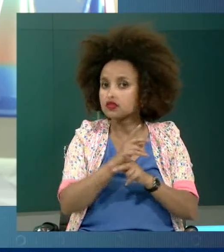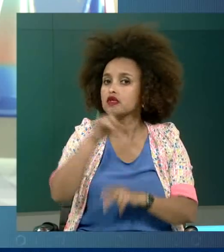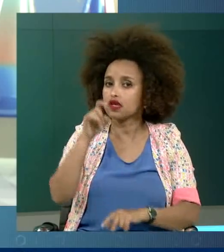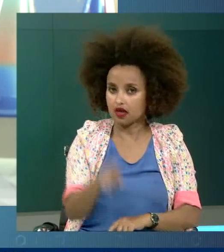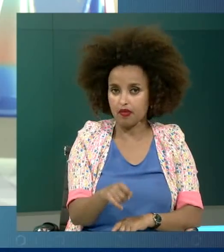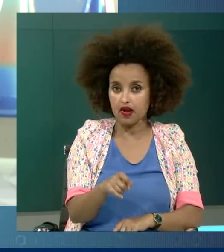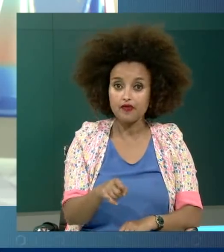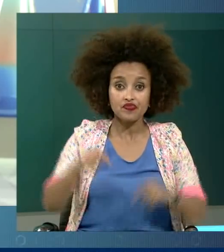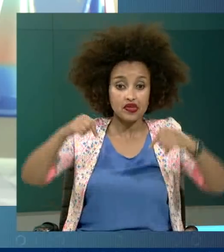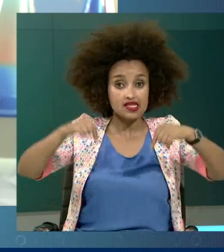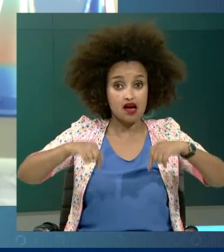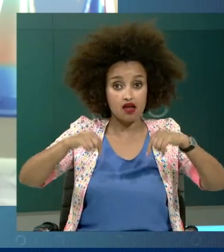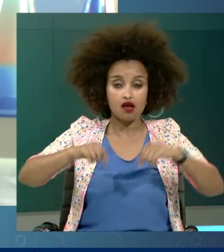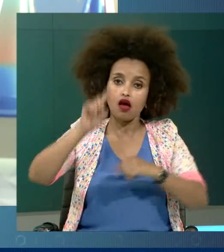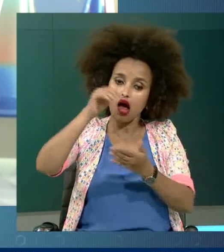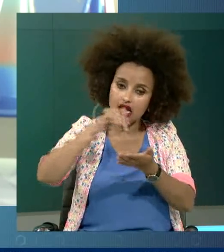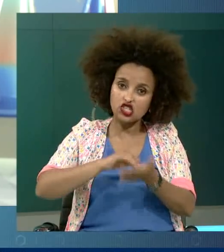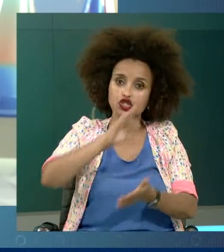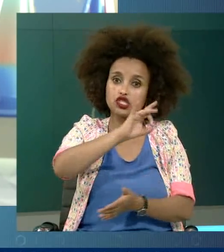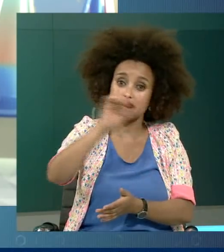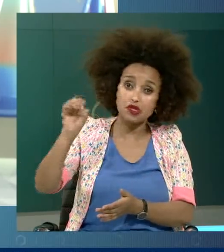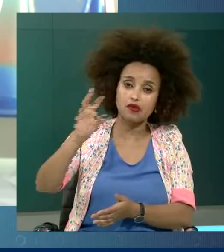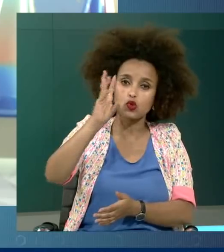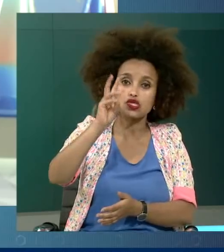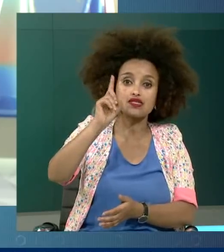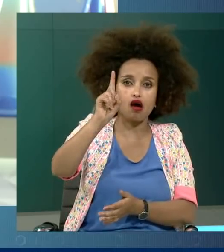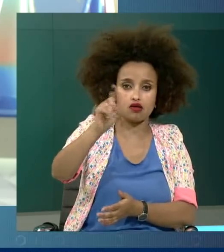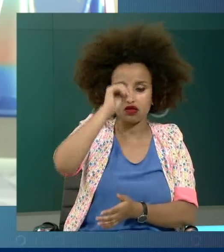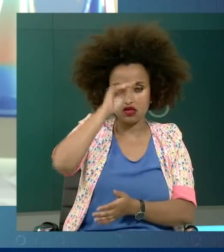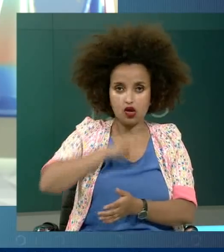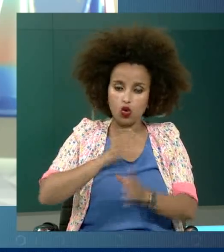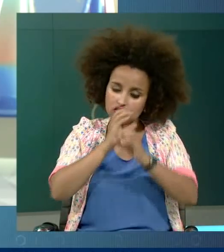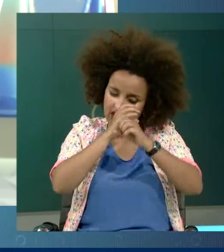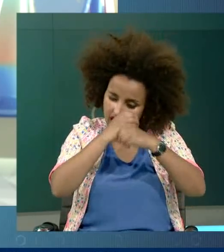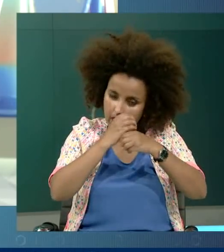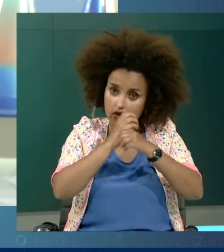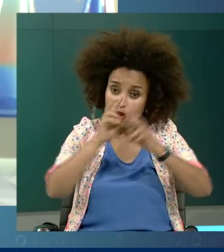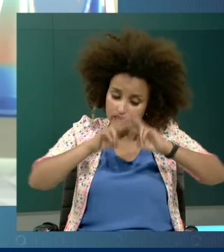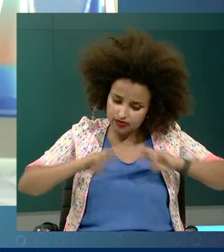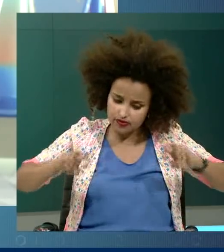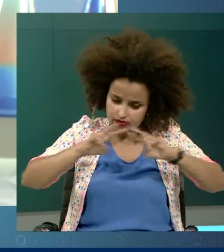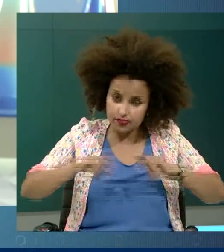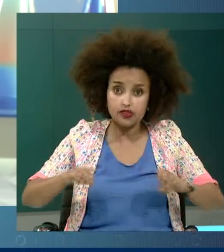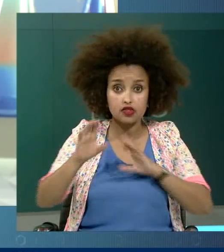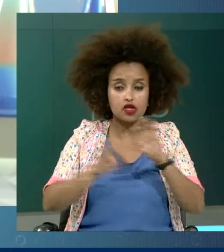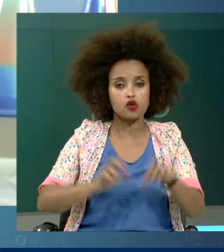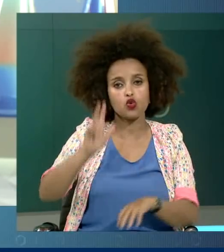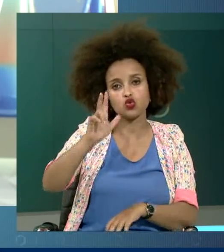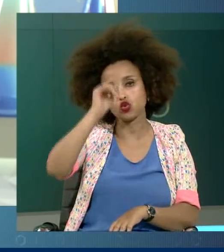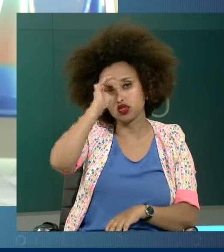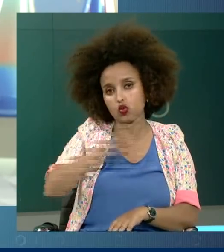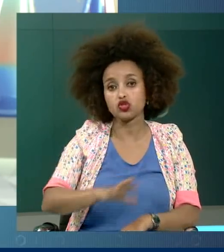እየነጠቆምኳችሁ በዛሬው ለት ለ1861 በ24 ሰዓት ውስጥ በተደረገው የላብራቶሪ ምርመራ 3 ሰዎች